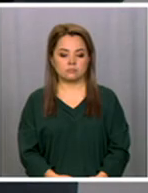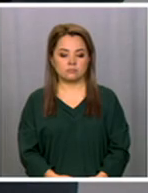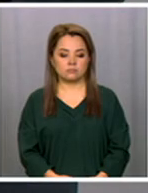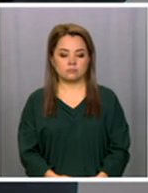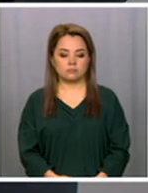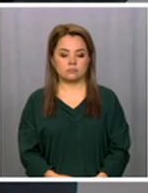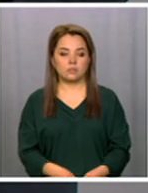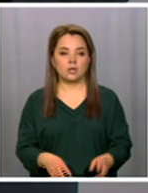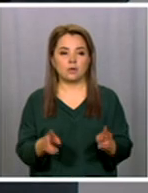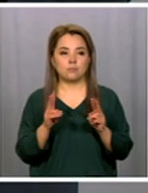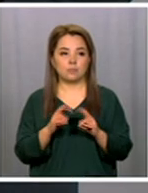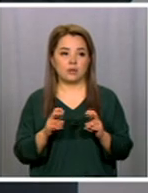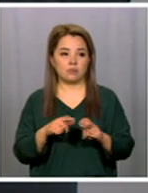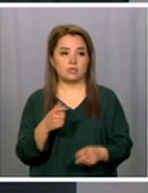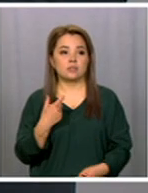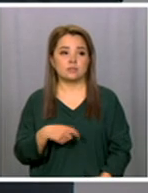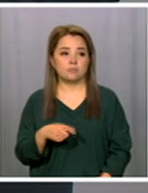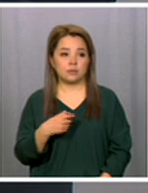Проверьте себя.